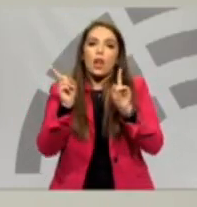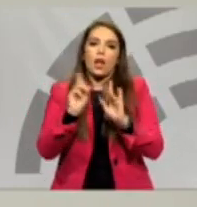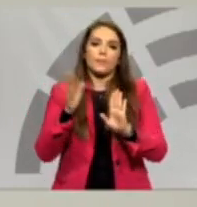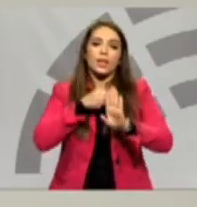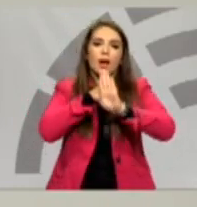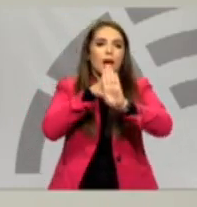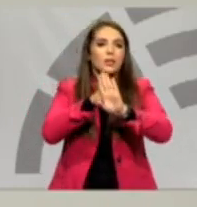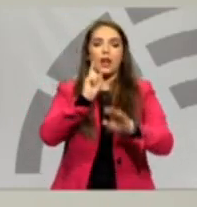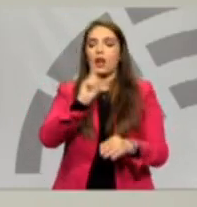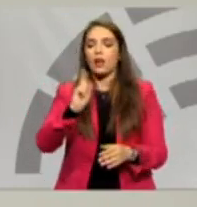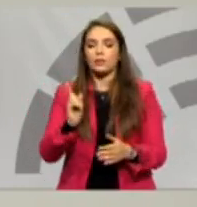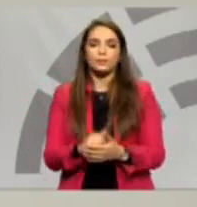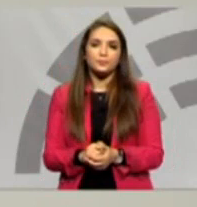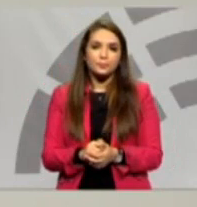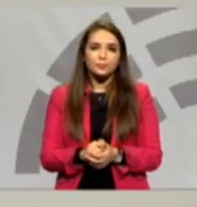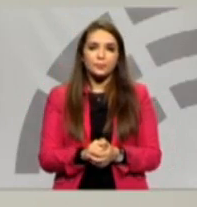في السياده الوطنيه